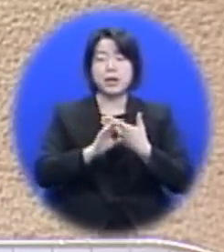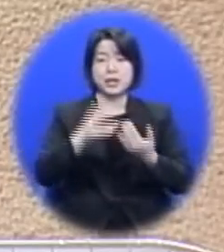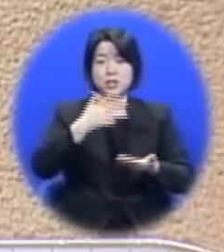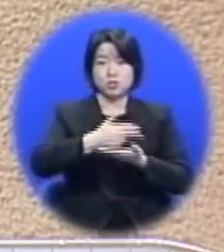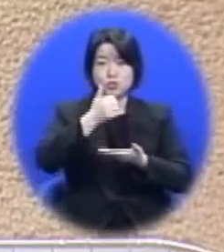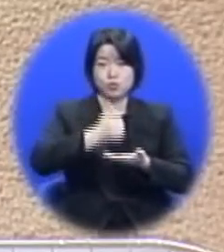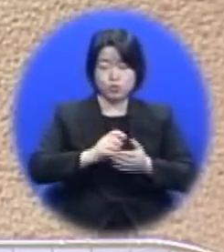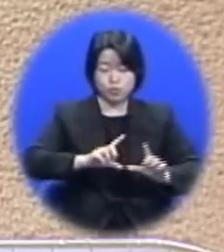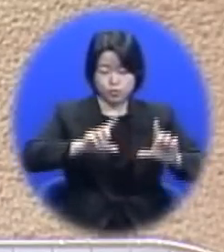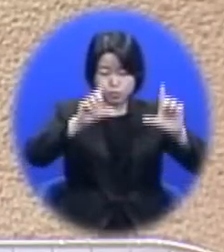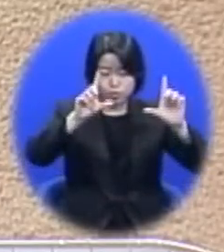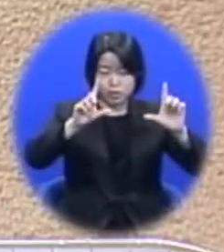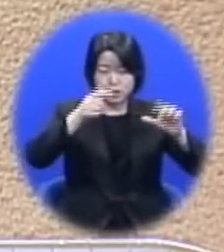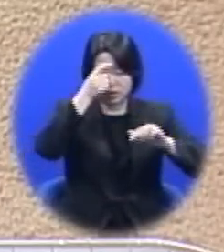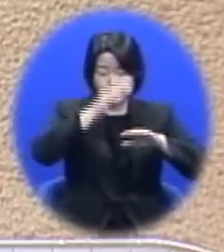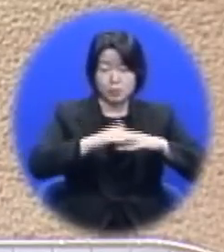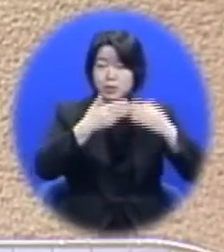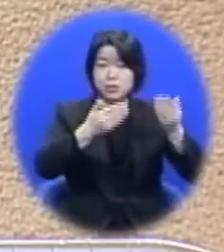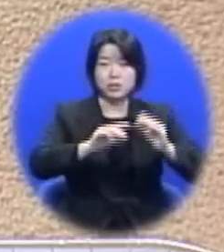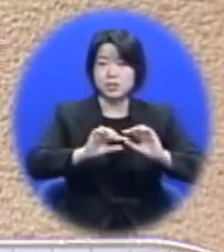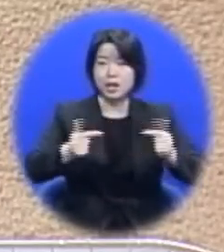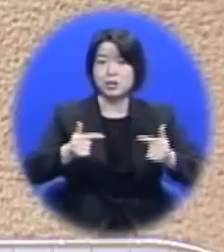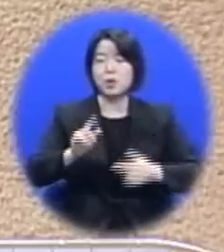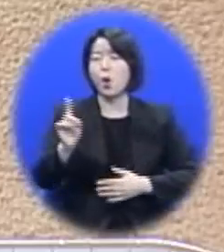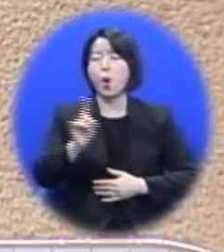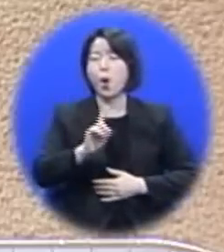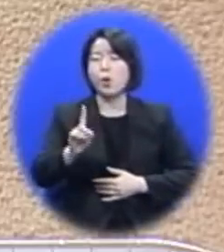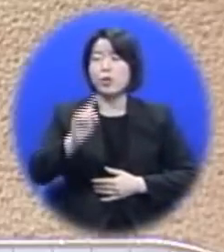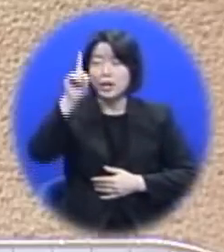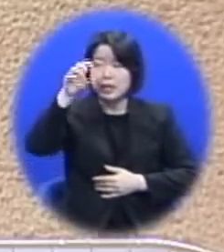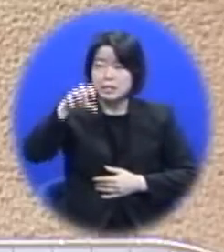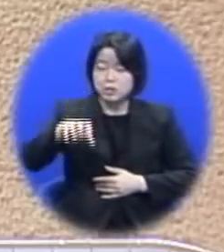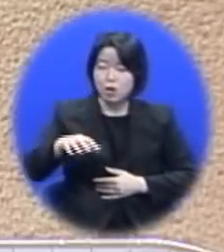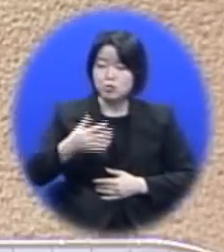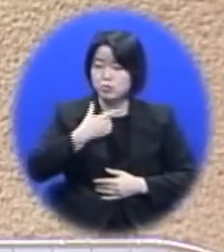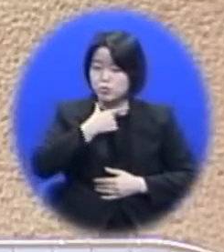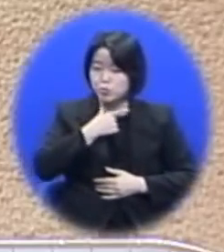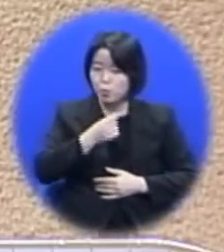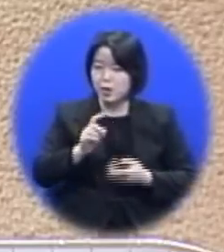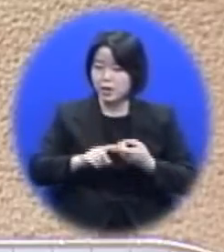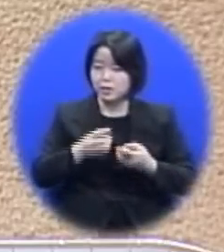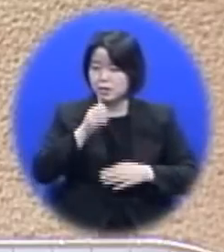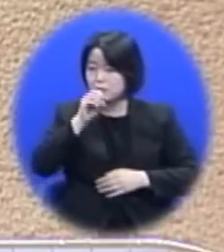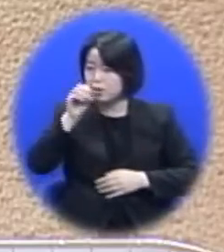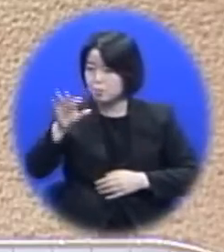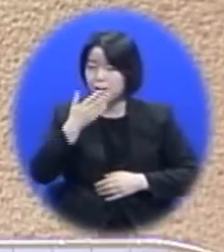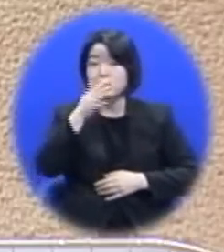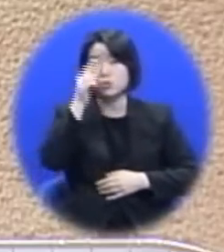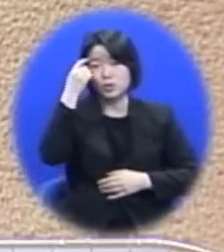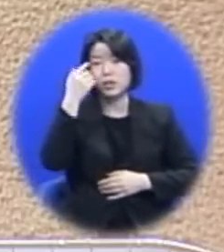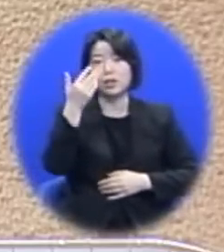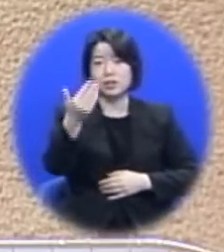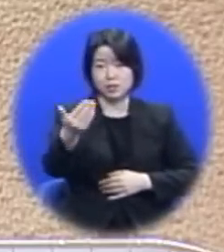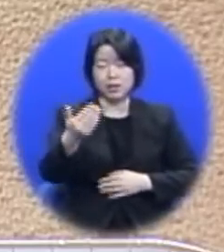안 드리면 그들에게 내가 어떻게 천국 소망에 대해서 내가 전할 수 있겠느냐.